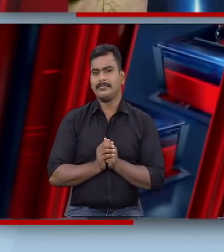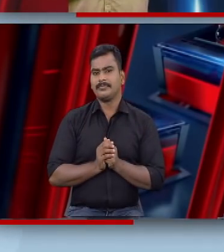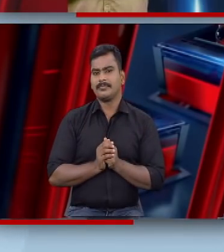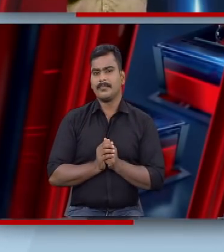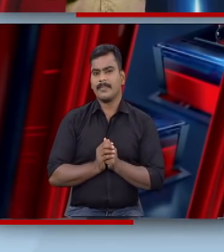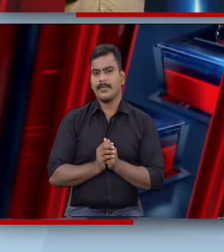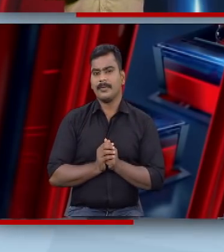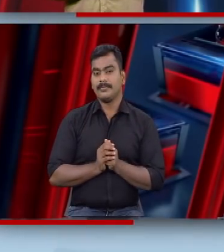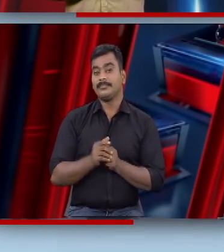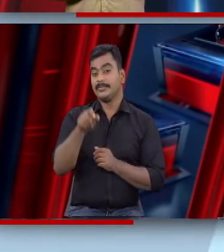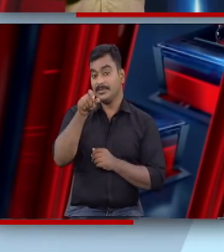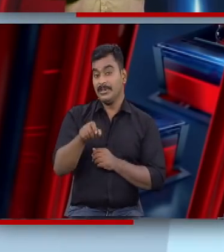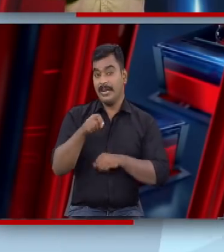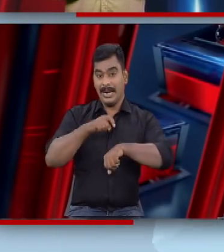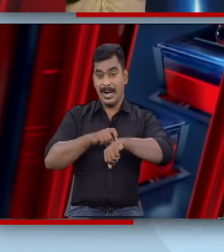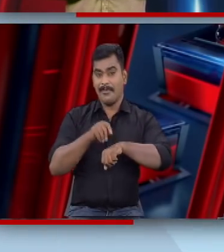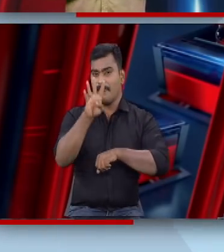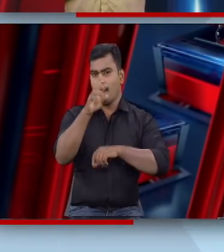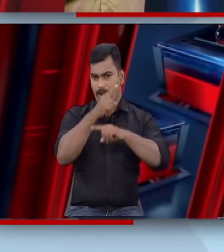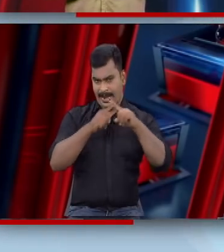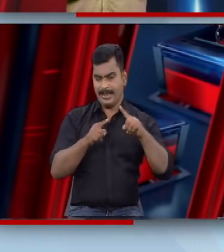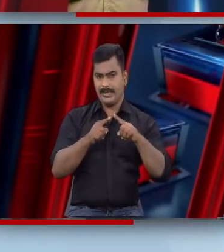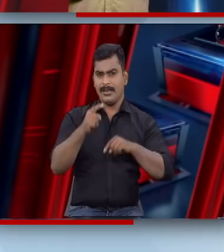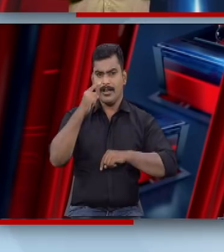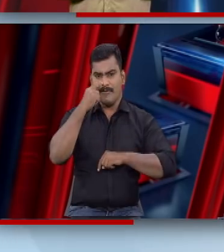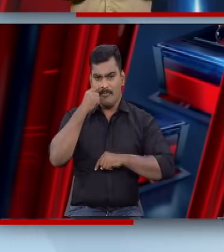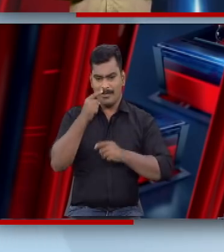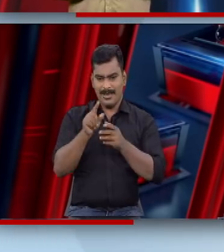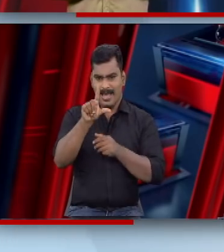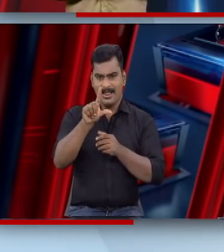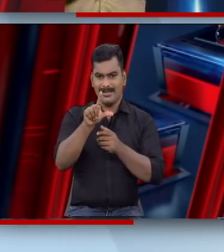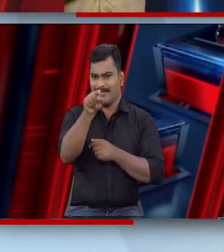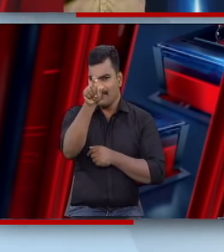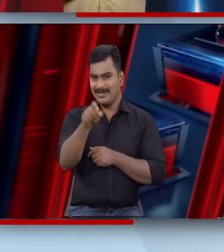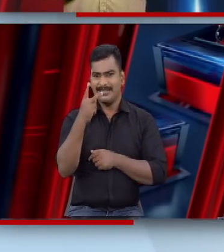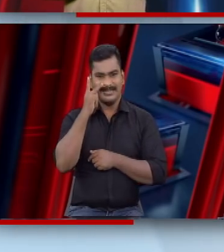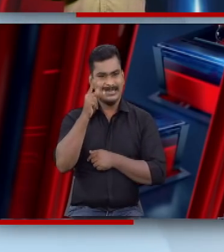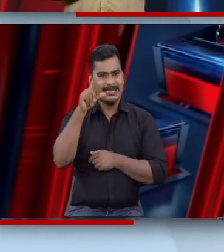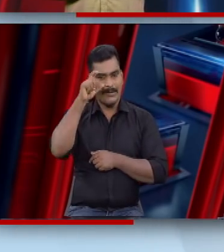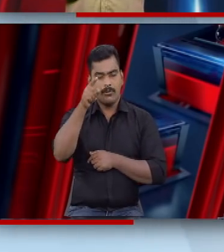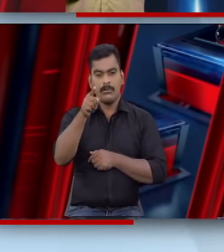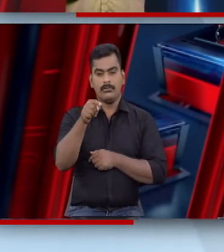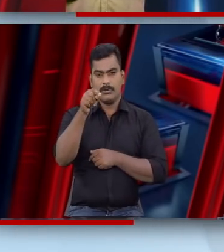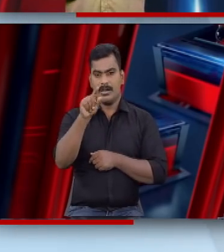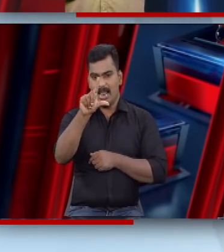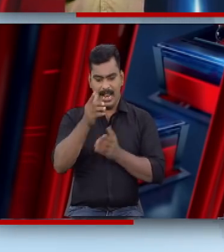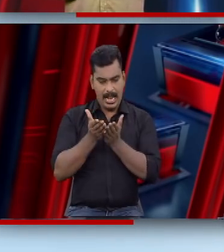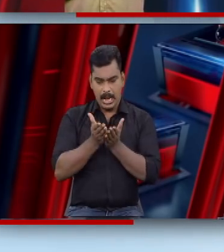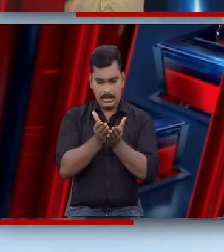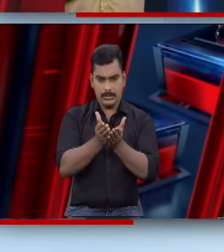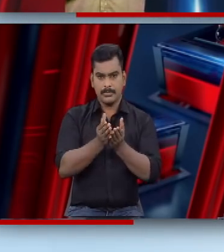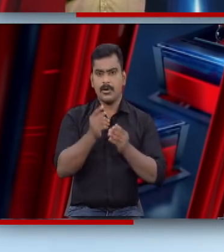ലക്ഷ്മി, നാലരയോട് കൂടിയാണ് കവരത്തിയിലെ ഹെഡ്ക്വാർട്ടേഴ്സിലെത്തി ചോദ്യം ചെയ്യലിന് ഹാജരാവുക എന്നായിരുന്നു നേരത്തെ ഐഷ സുൽത്താന നമ്മളെ അറിയിച്ചിരുന്നത്.